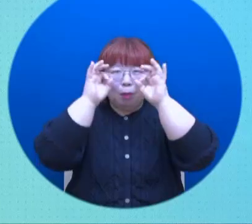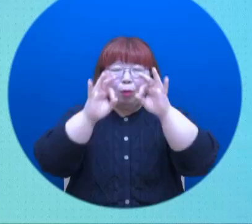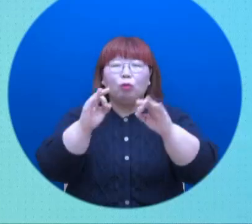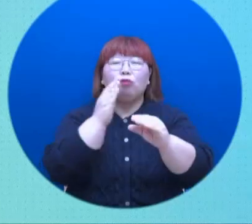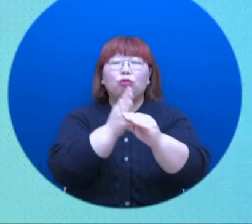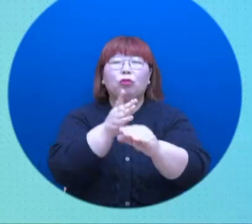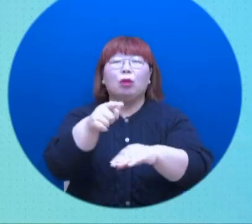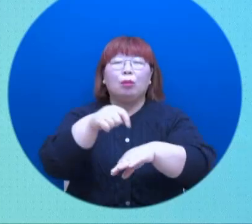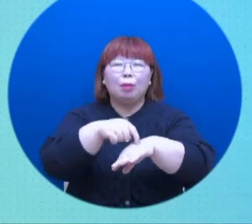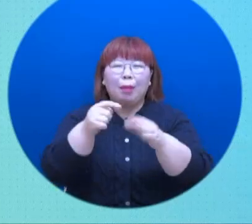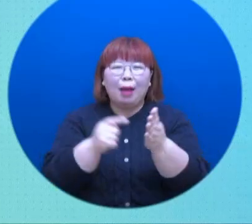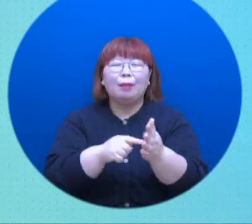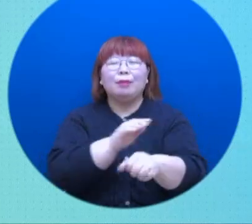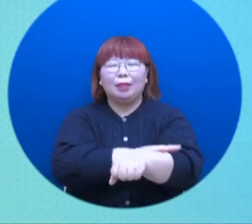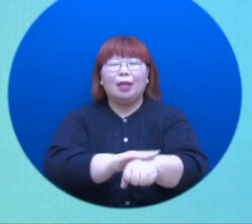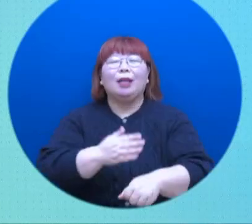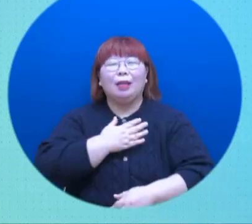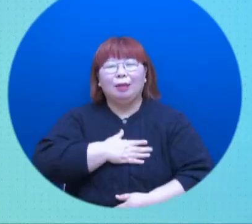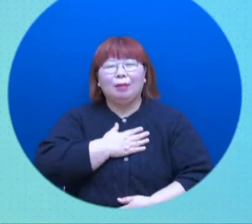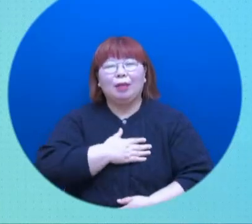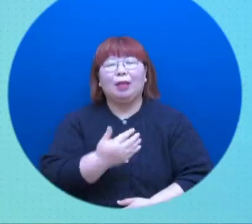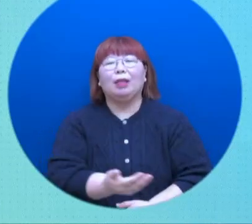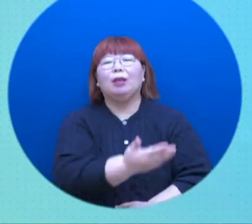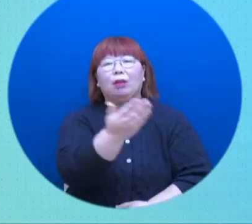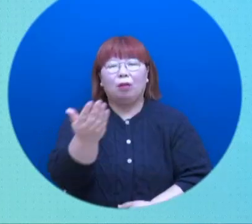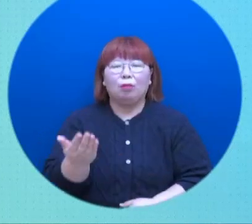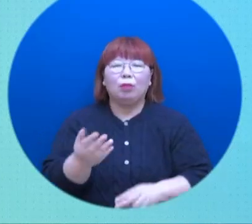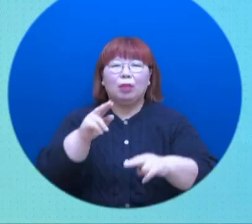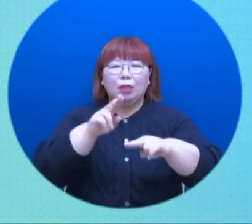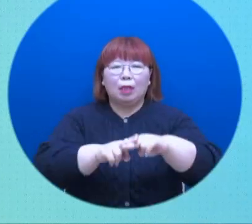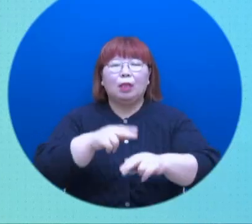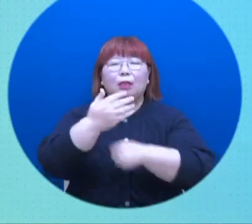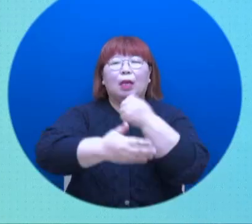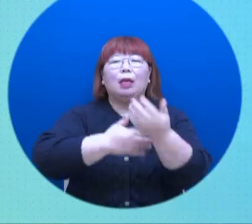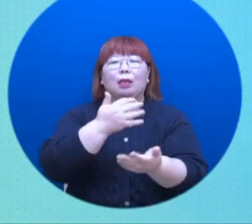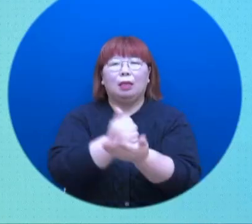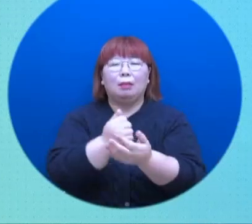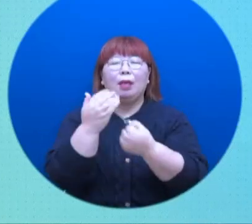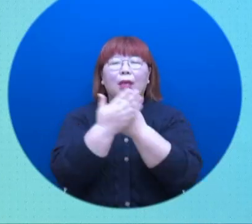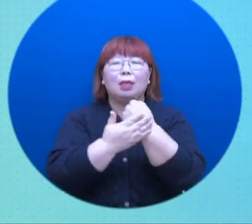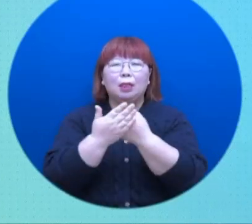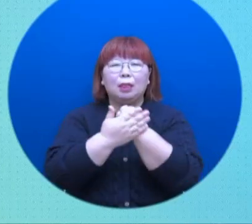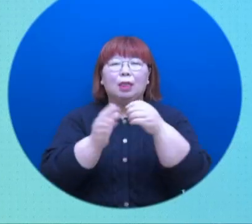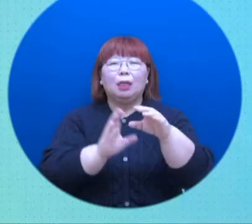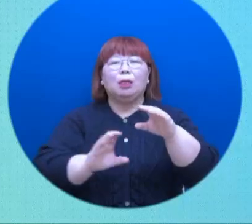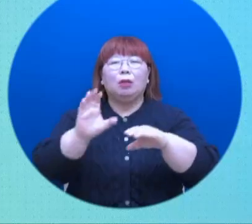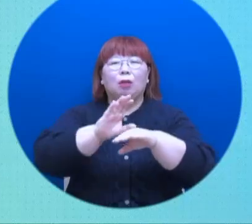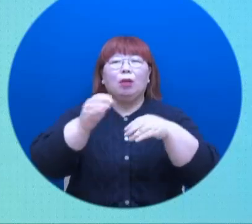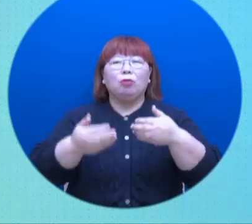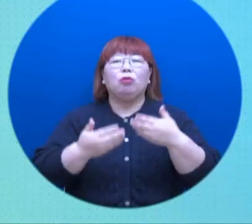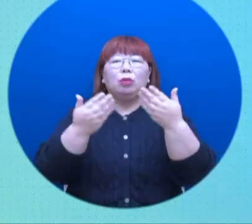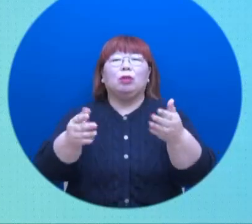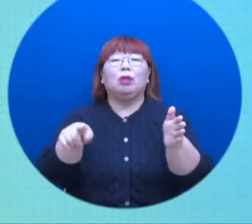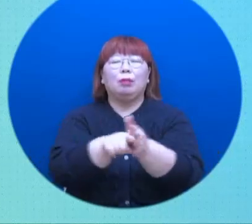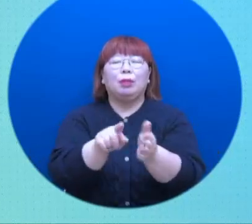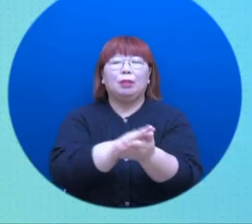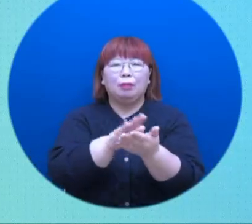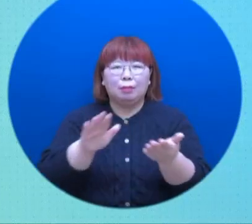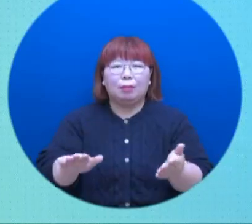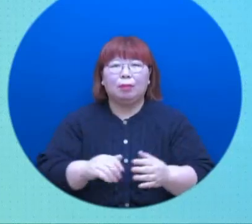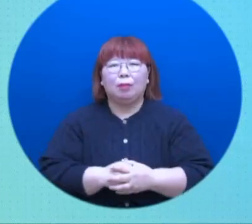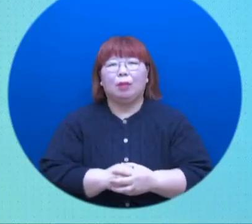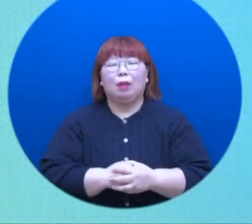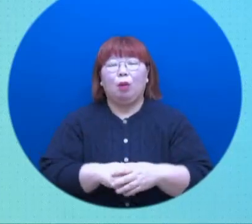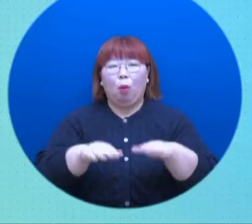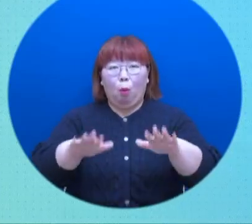마음 잘합니다. 네, 여러분의 위치에서 또 하나님께서 은혜 더하실 것이라 믿어요. 우리 오늘